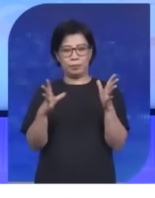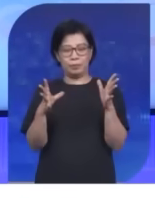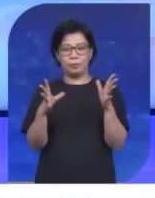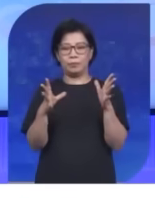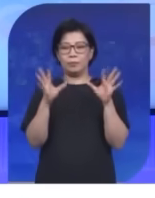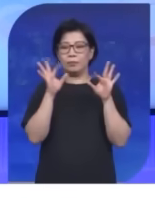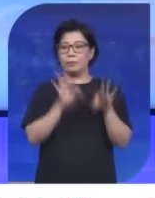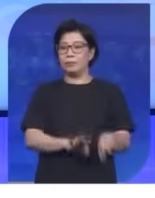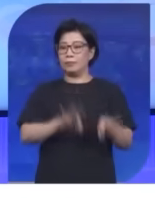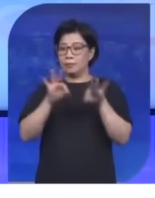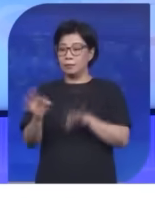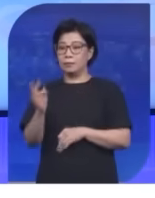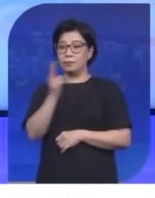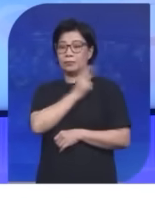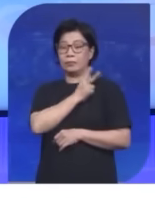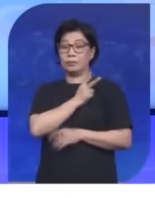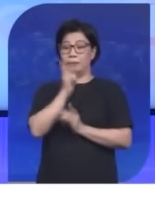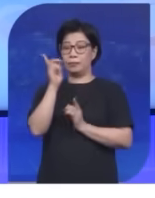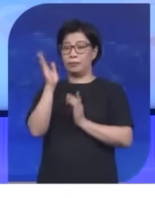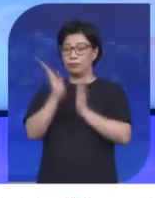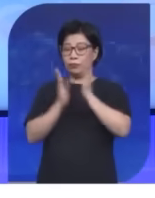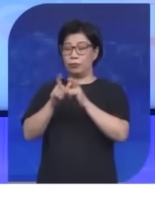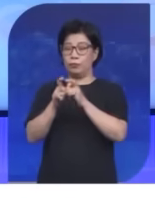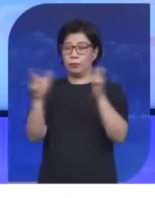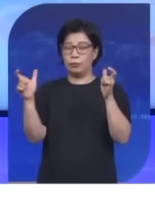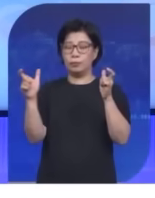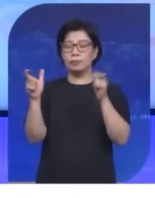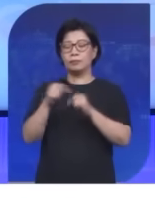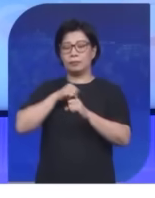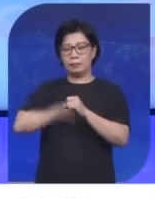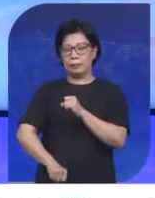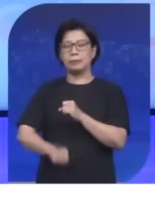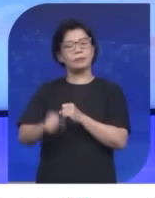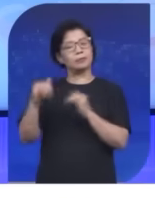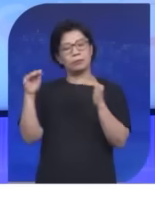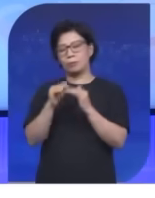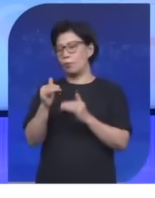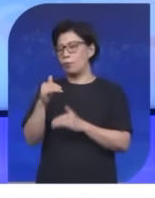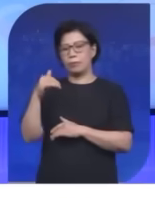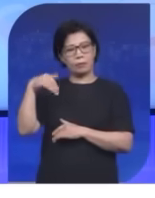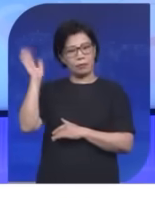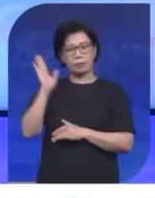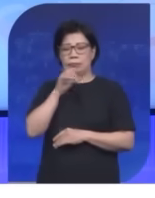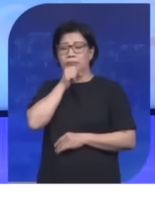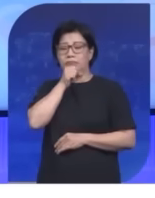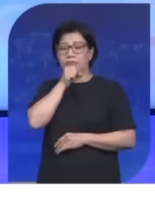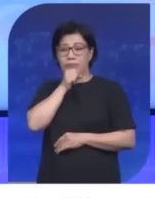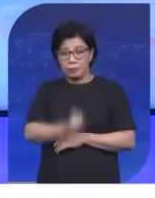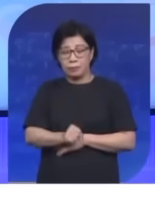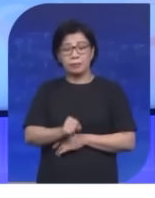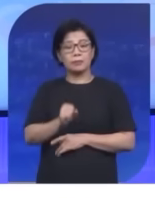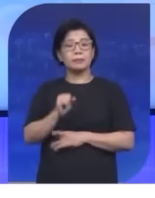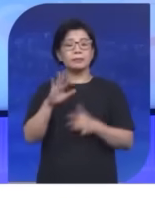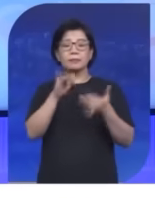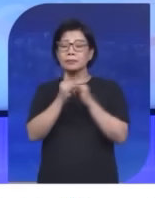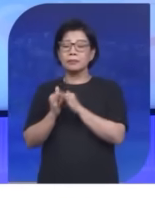Thành phố Hồ Chí Minh với vai trò của một siêu đô thị thì mức sinh hiện tại được đặt vào tình trạng báo động đỏ. Già hóa dân số mang lại rất nhiều những